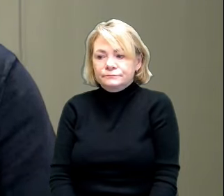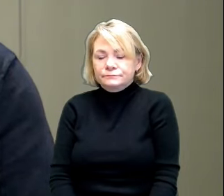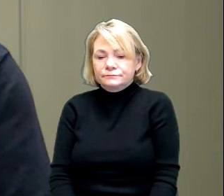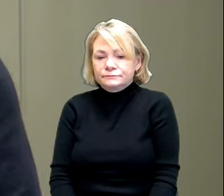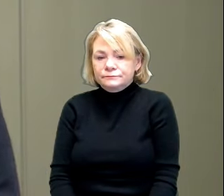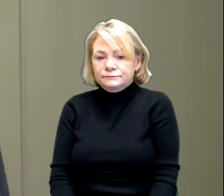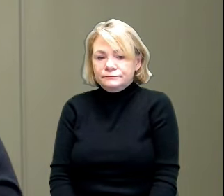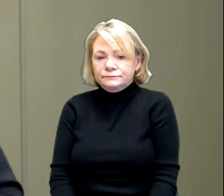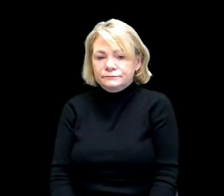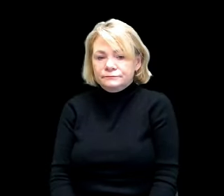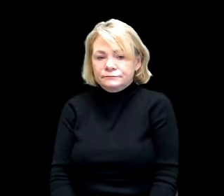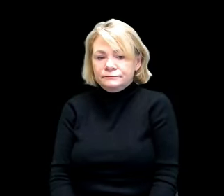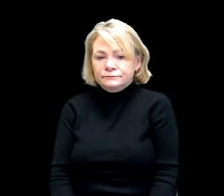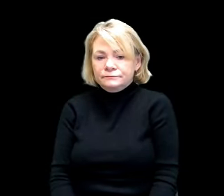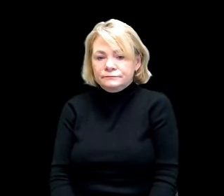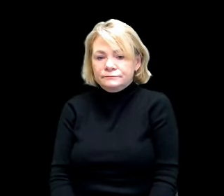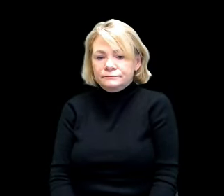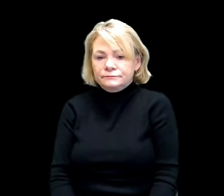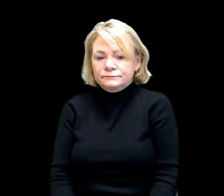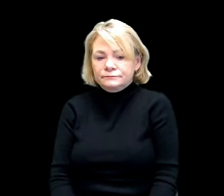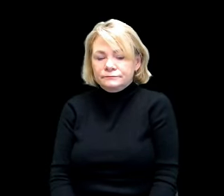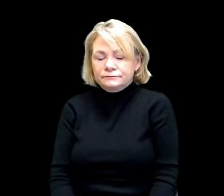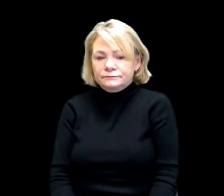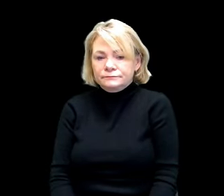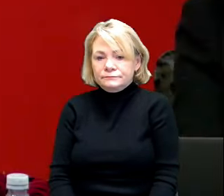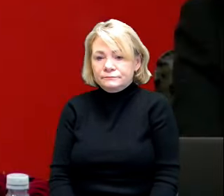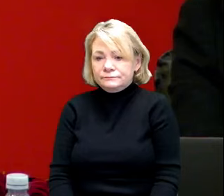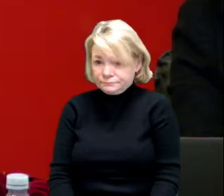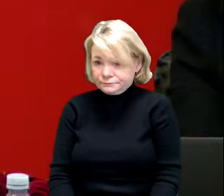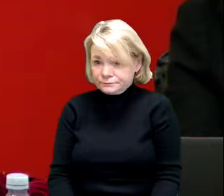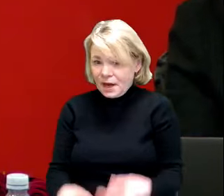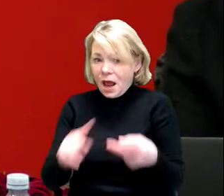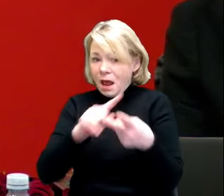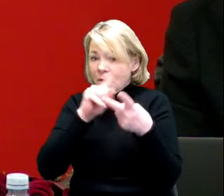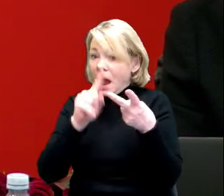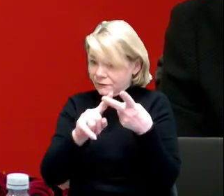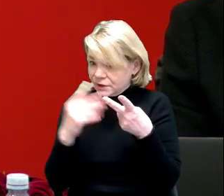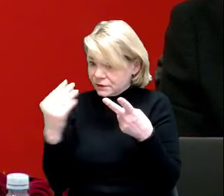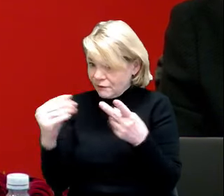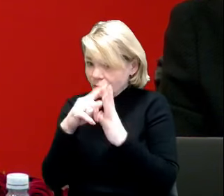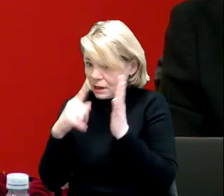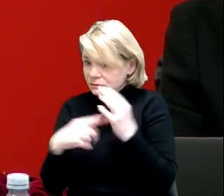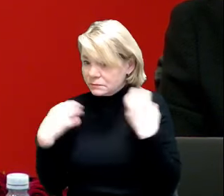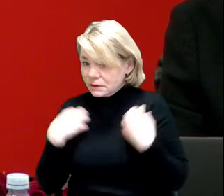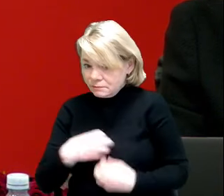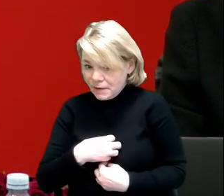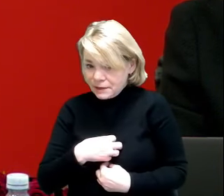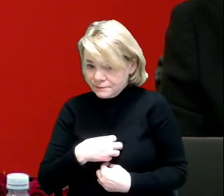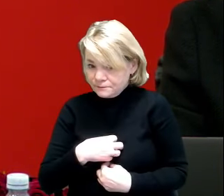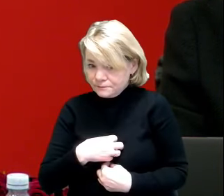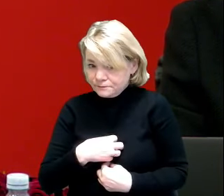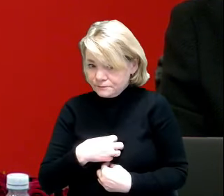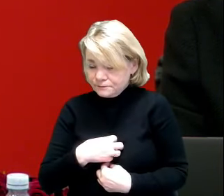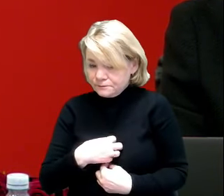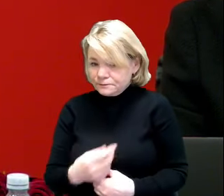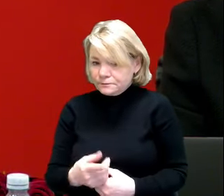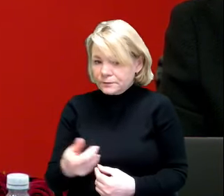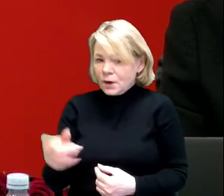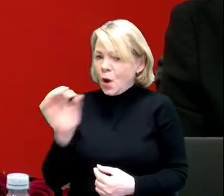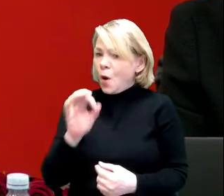tarybos tai turbūt antras jūsų klausimas ar ne toliau seka dar vienas jūsų dėl sporto finansavimo